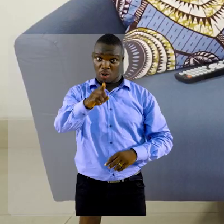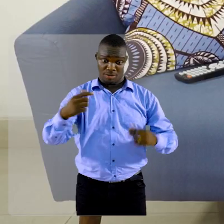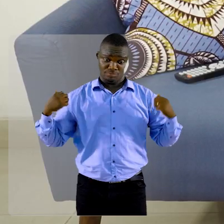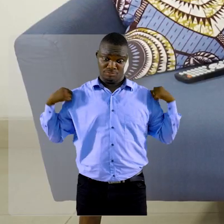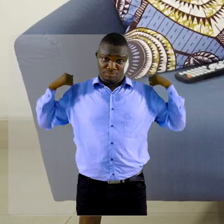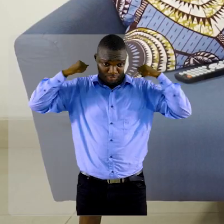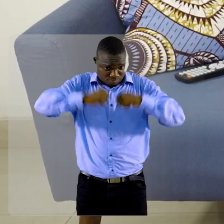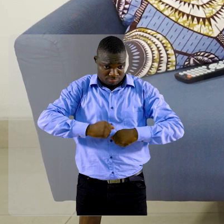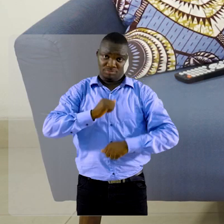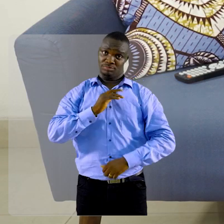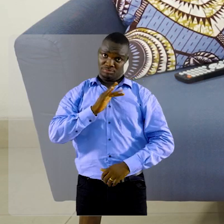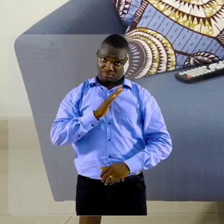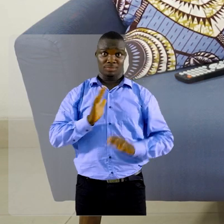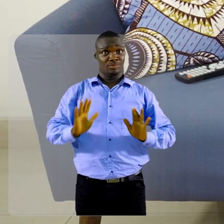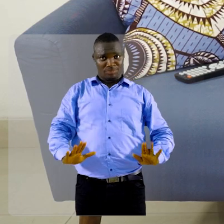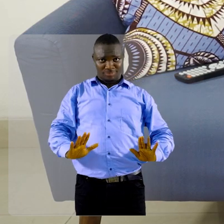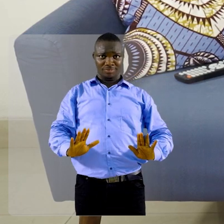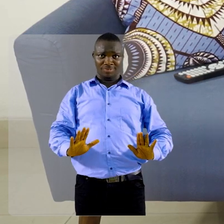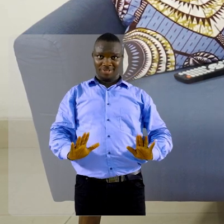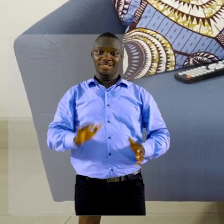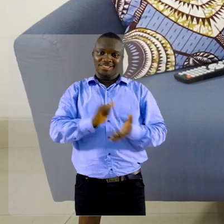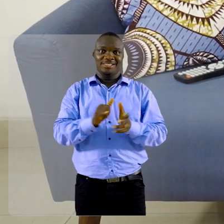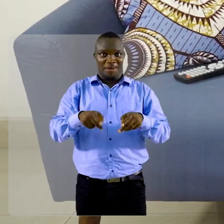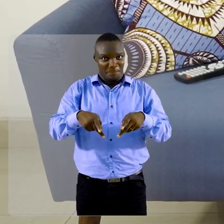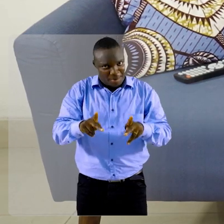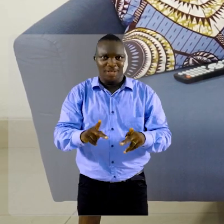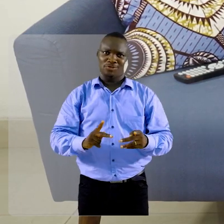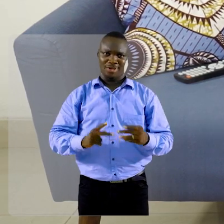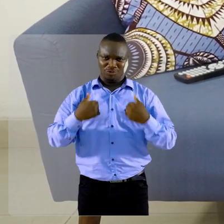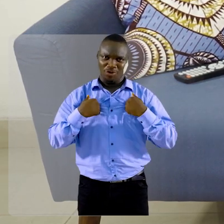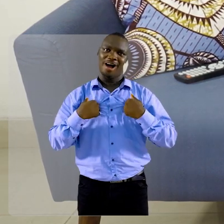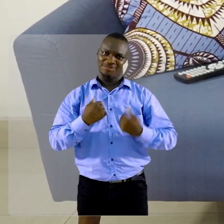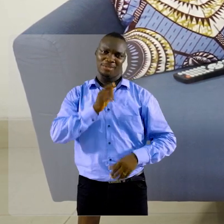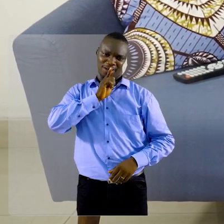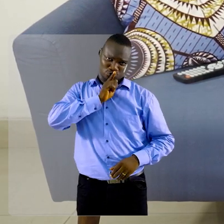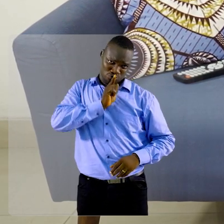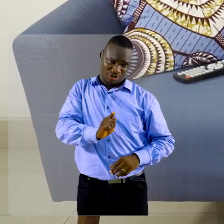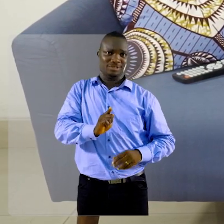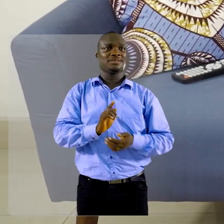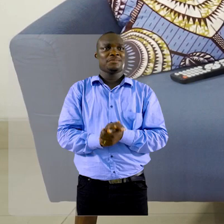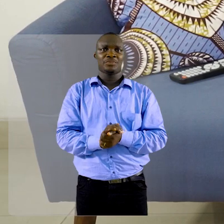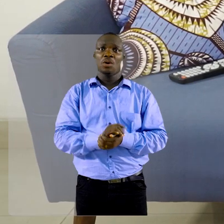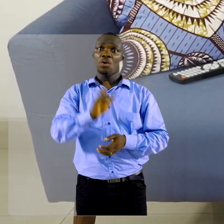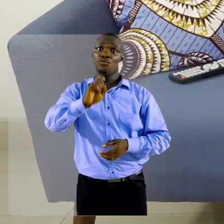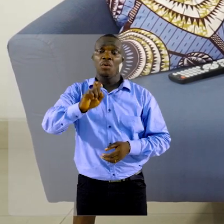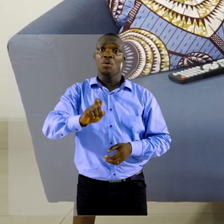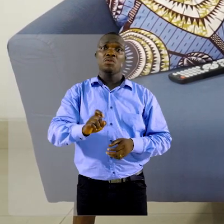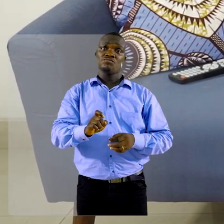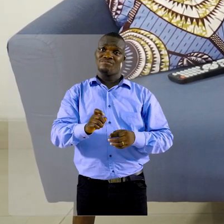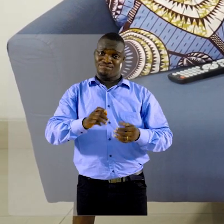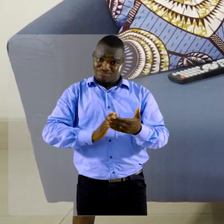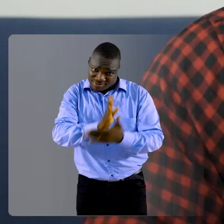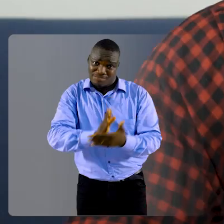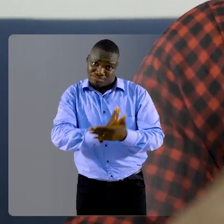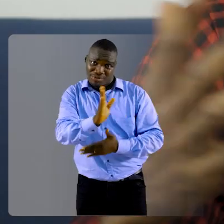Mettez toujours une tenue dans laquelle vous vous sentez bien. Ça vous permet d'avoir de l'assurance. Et puis, parlez d'une voix haute et distincte devant votre